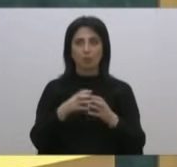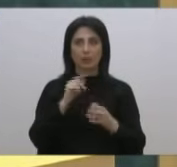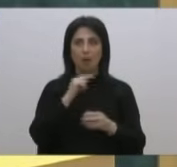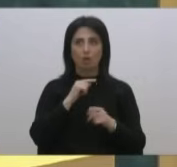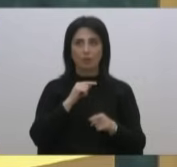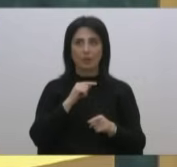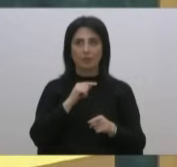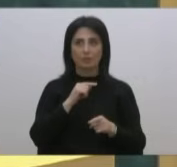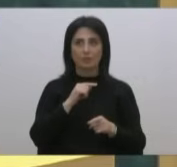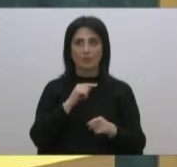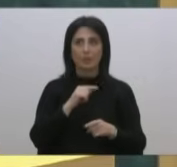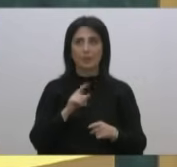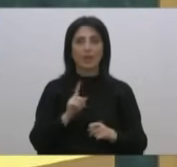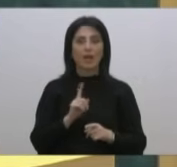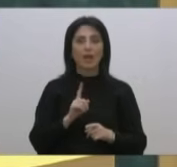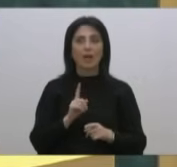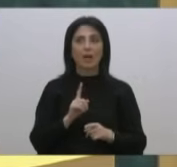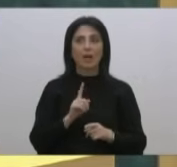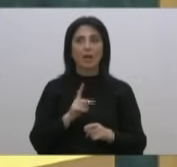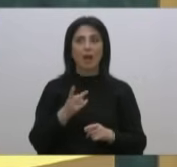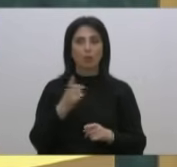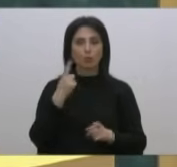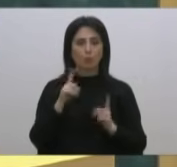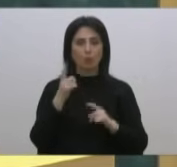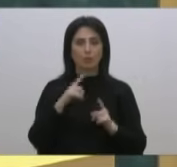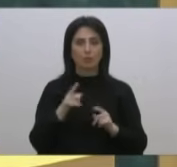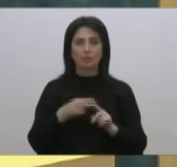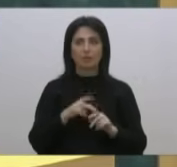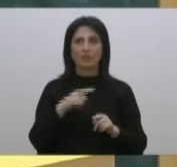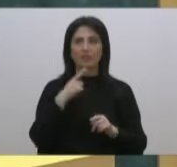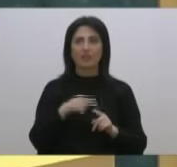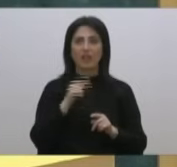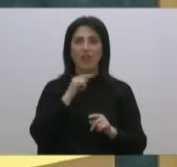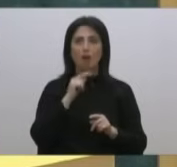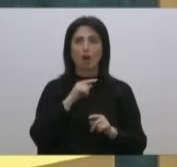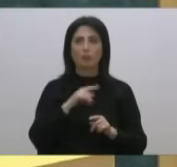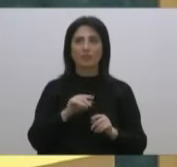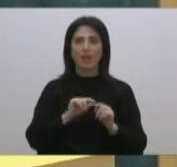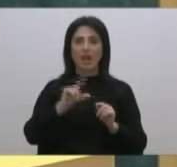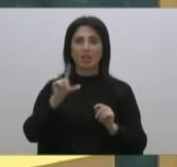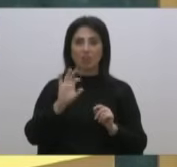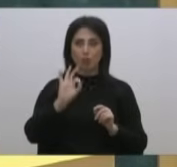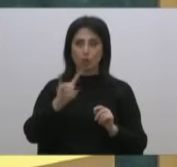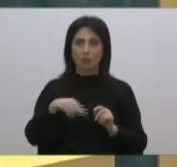მოცულობის ეკონომიკა. ანუ რა უნდა მოიფიქროთ ისეთი, რომ თქვათ, რომ ეკონომიკა